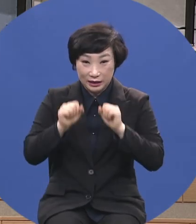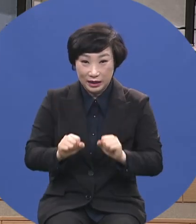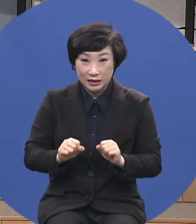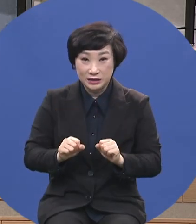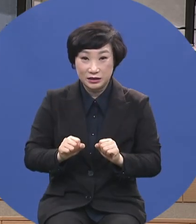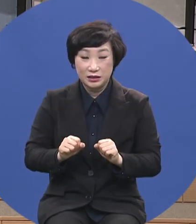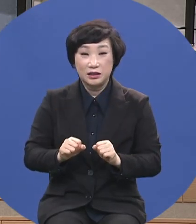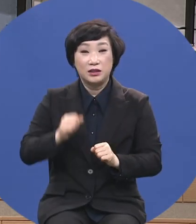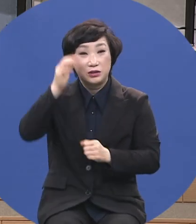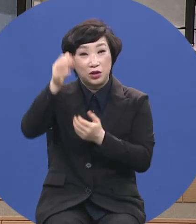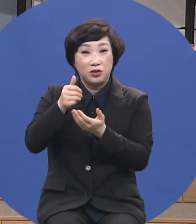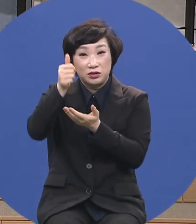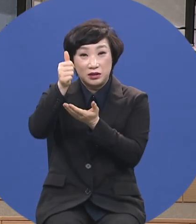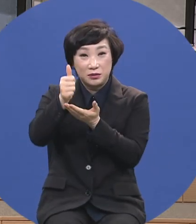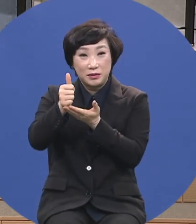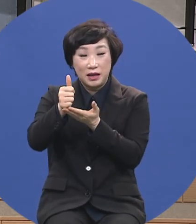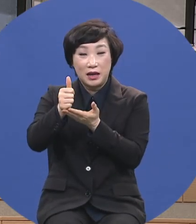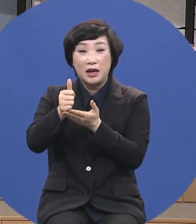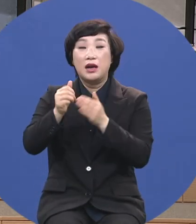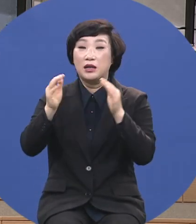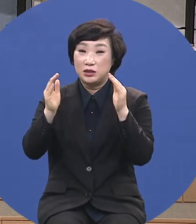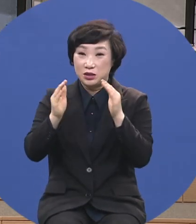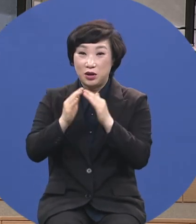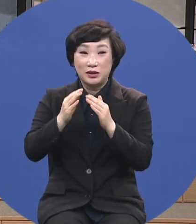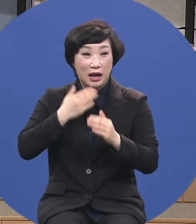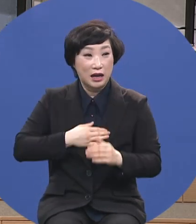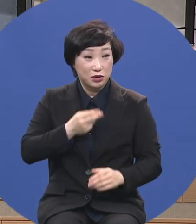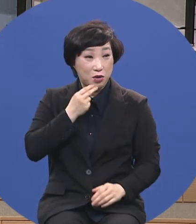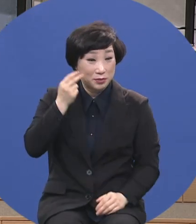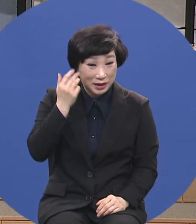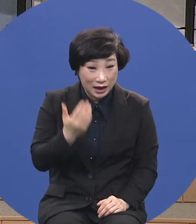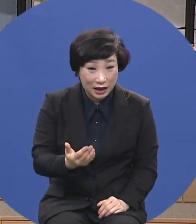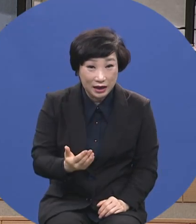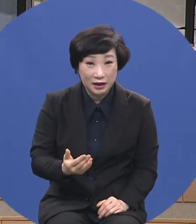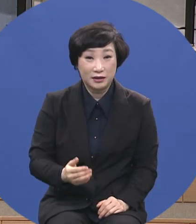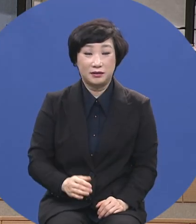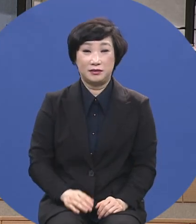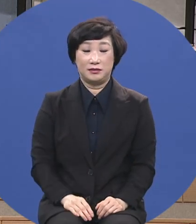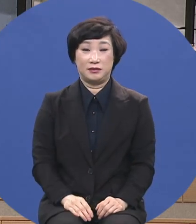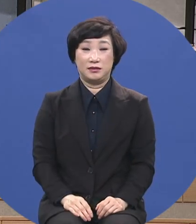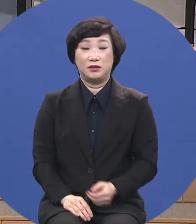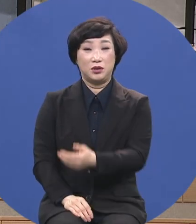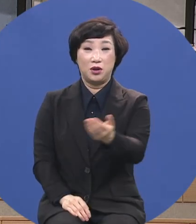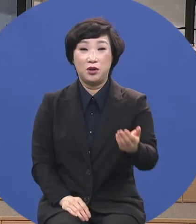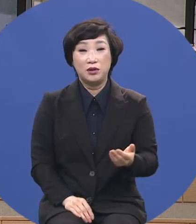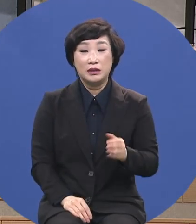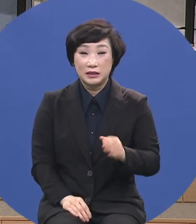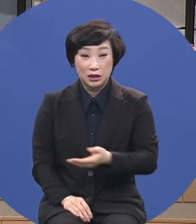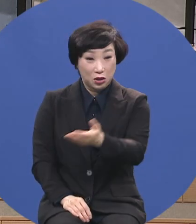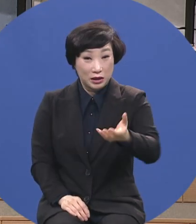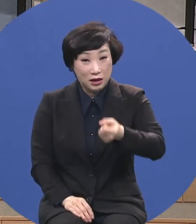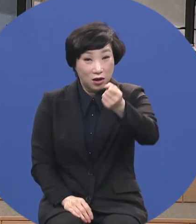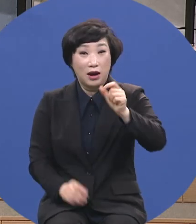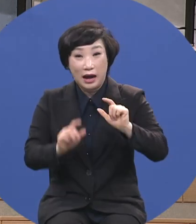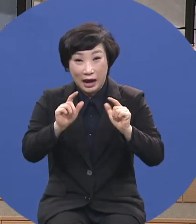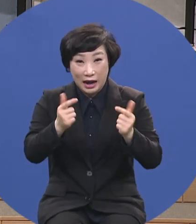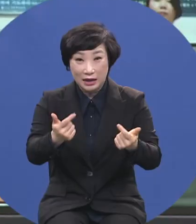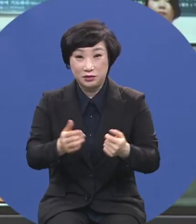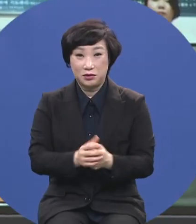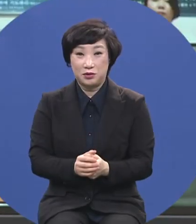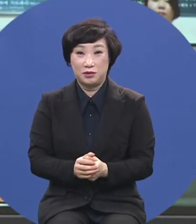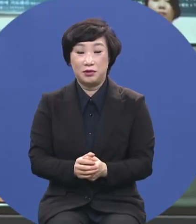계신 성령의 전인 줄을 알지 못하느냐. 너희는 너희 것이